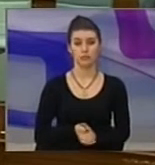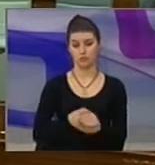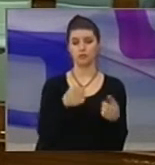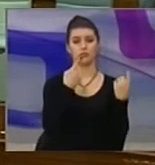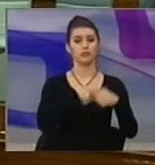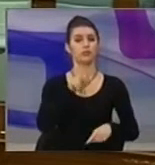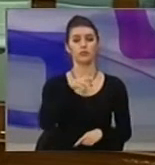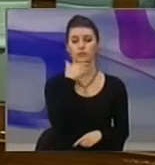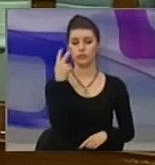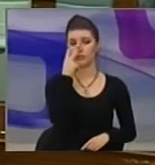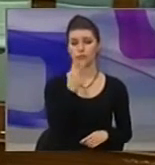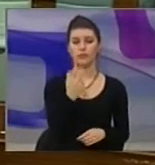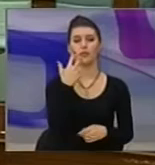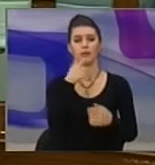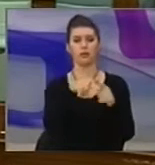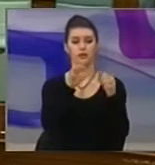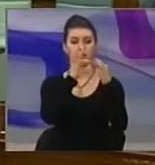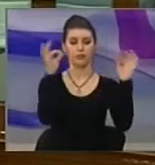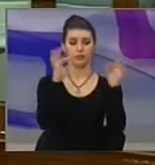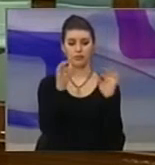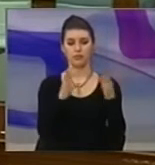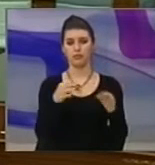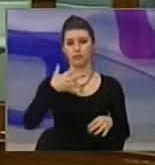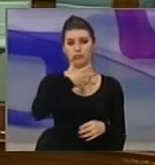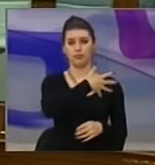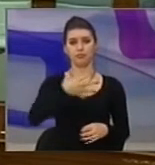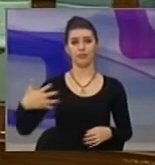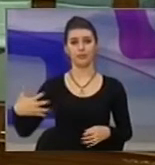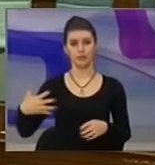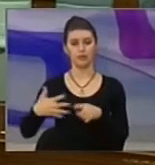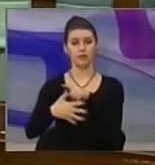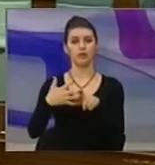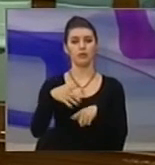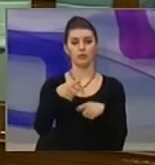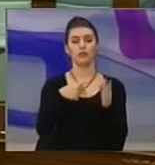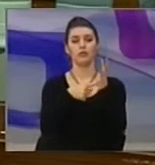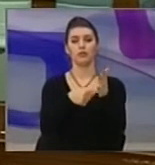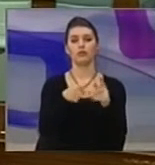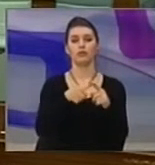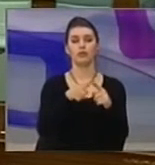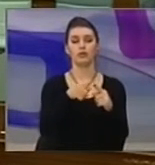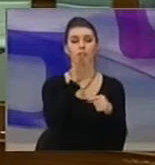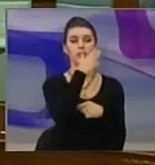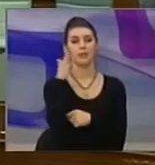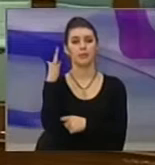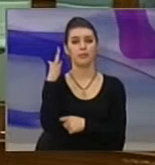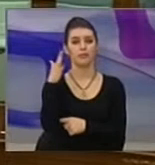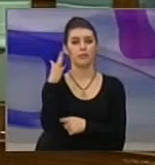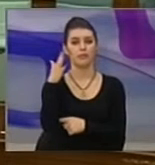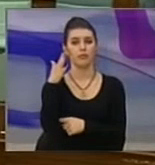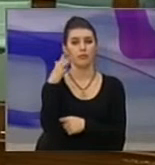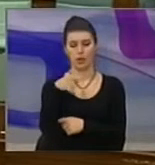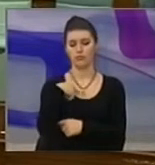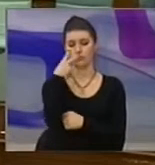cilat vetë PES rta përkruhet planani I mbrojtj py dhe zhvillimit të tyre pë NE